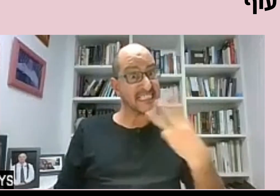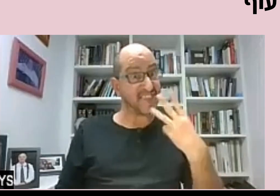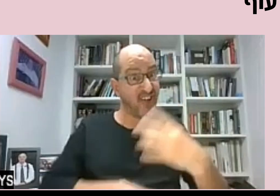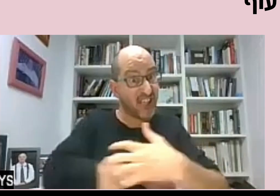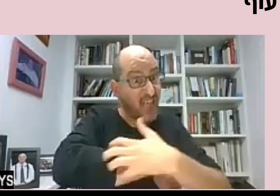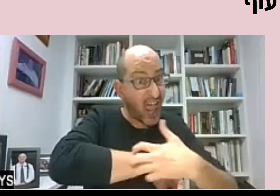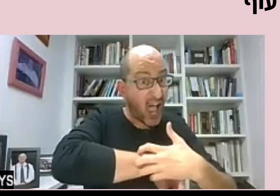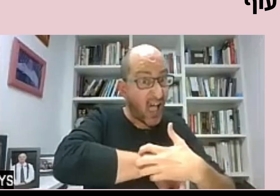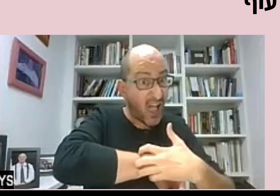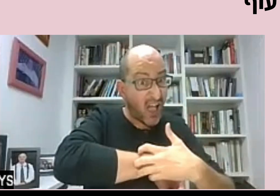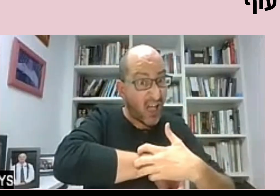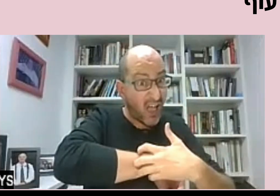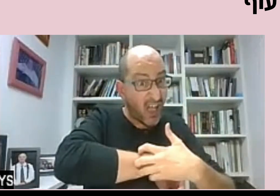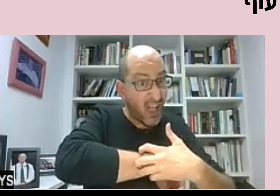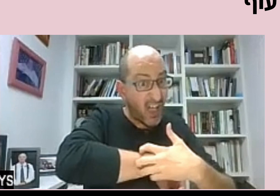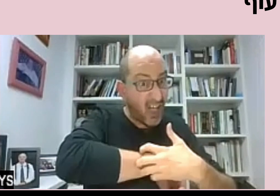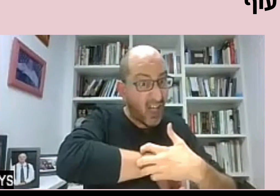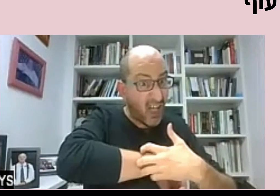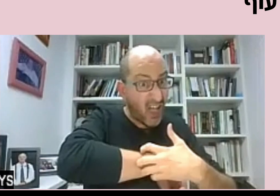אומר שאנגלית היא שפה דלה?